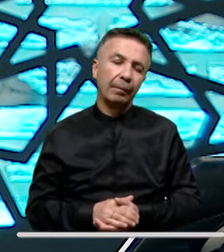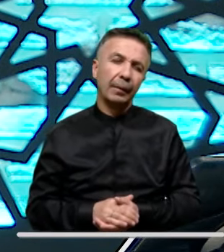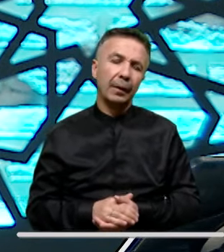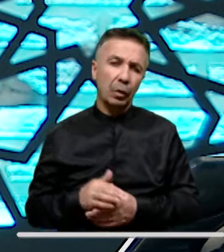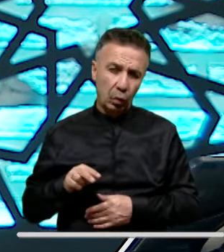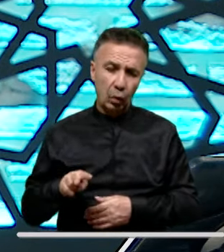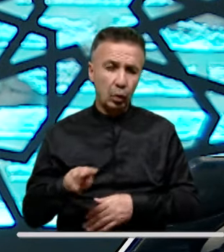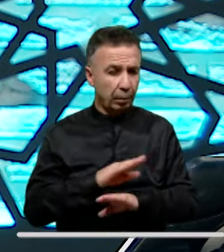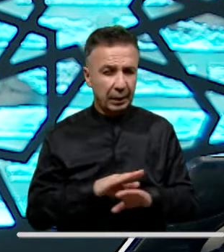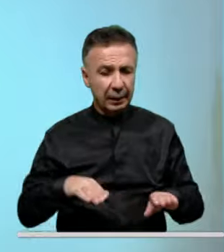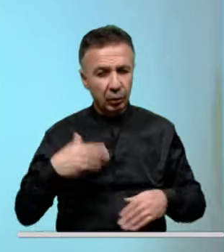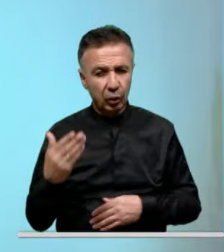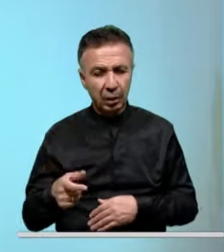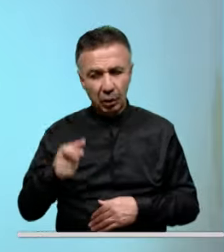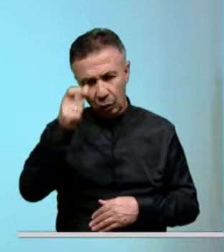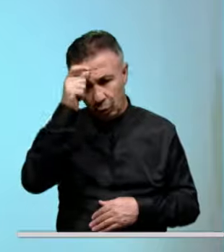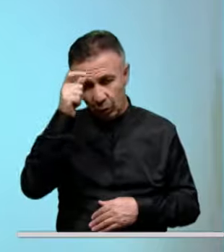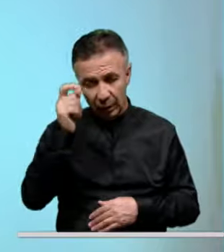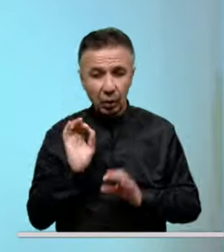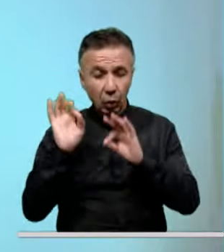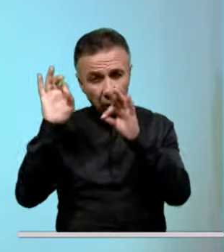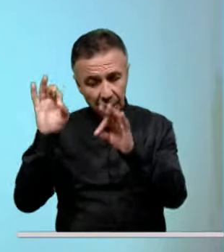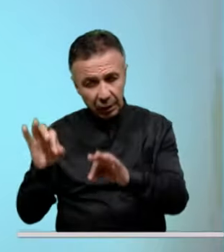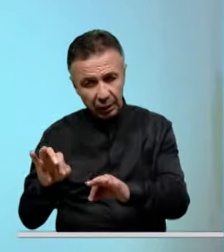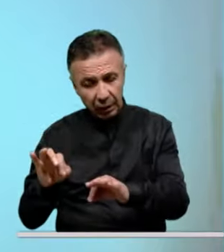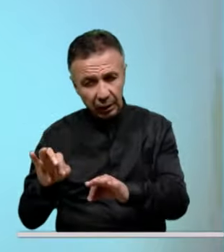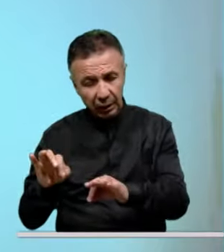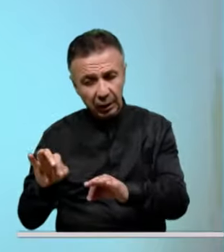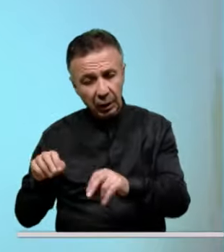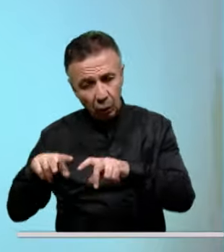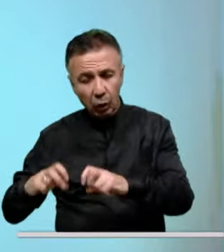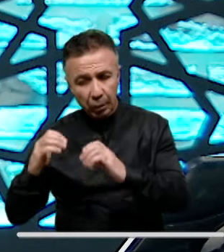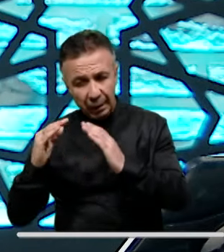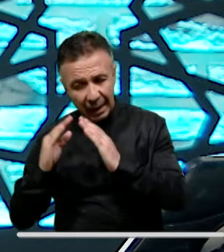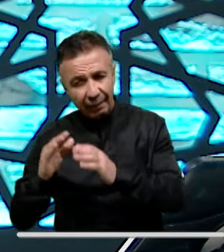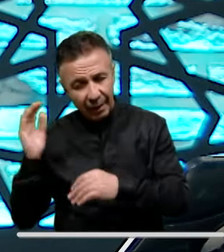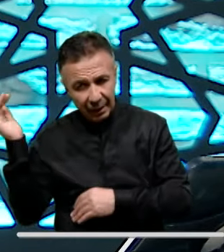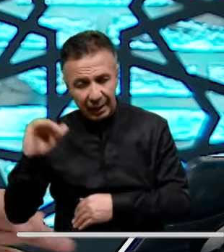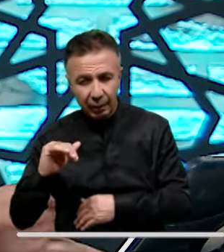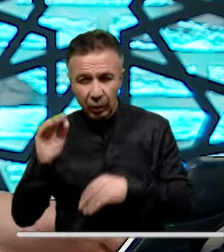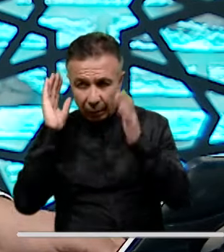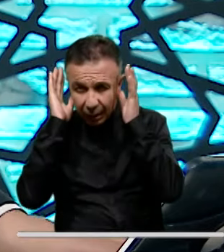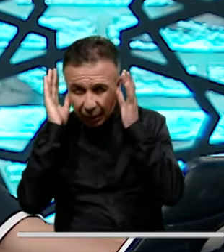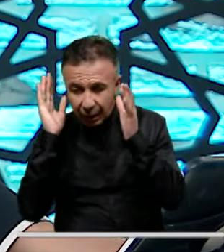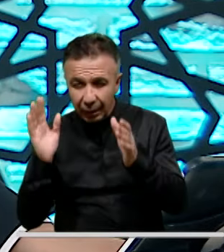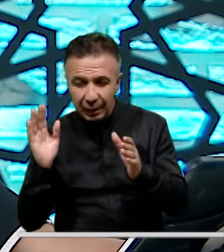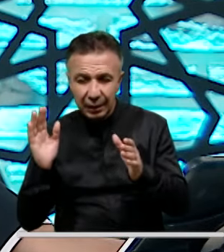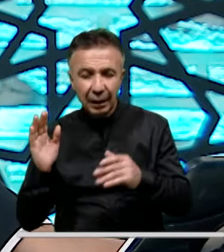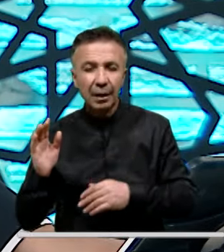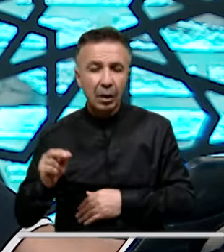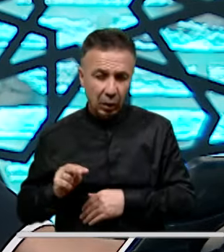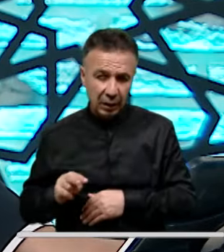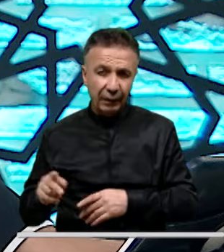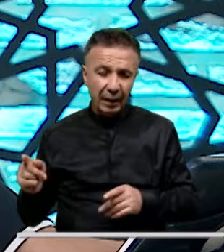Seferimiz bittiğinde, ana vatana döndüğümüzde, ikamet ettiğimiz yere geldiğimizde bu namazları kılmak istesek, seferi olarak